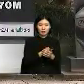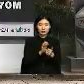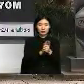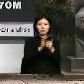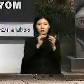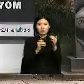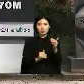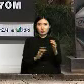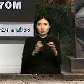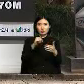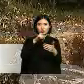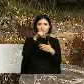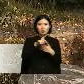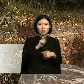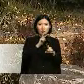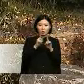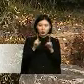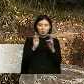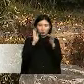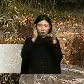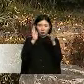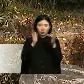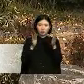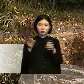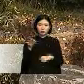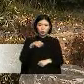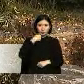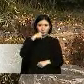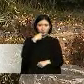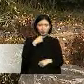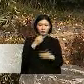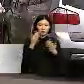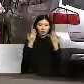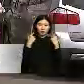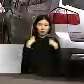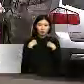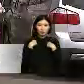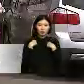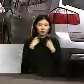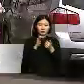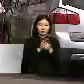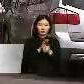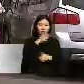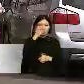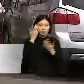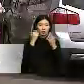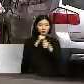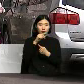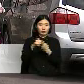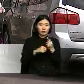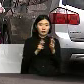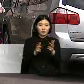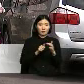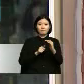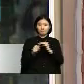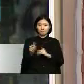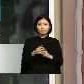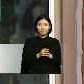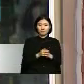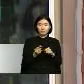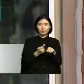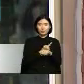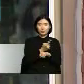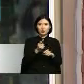지원 내용은 국내 어학연수 를 비롯해 무상급식과 교복 지원 사업 꿈의 학교 운영 지원사업 이 대표적입니다